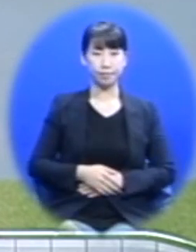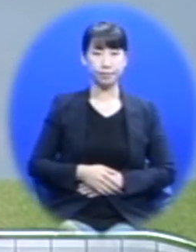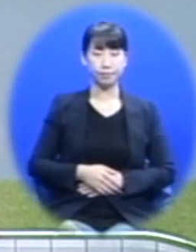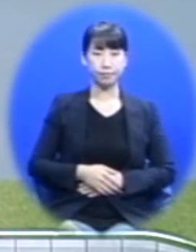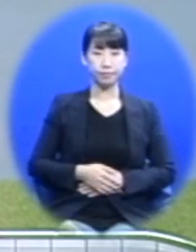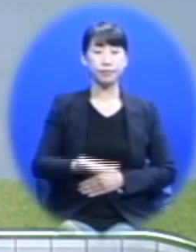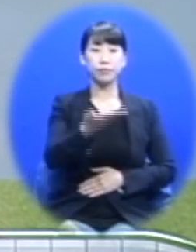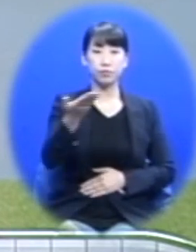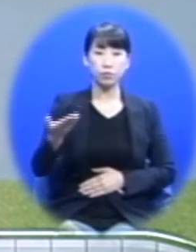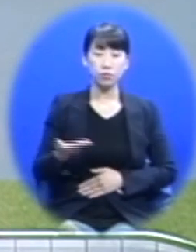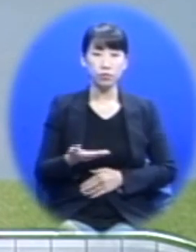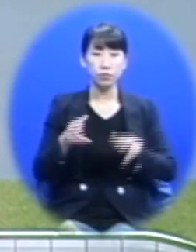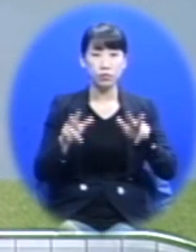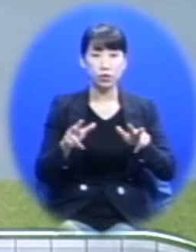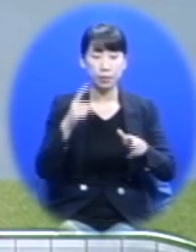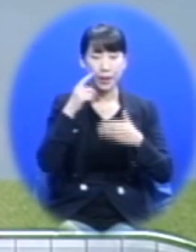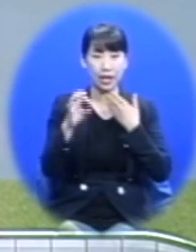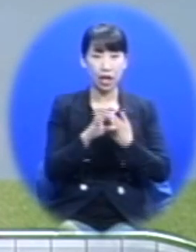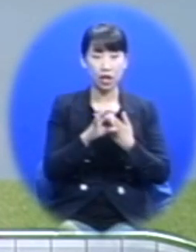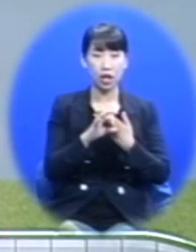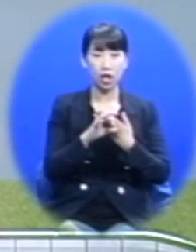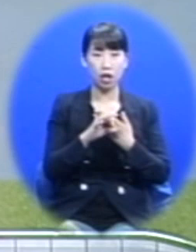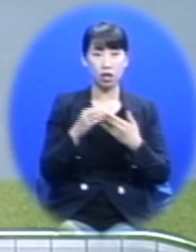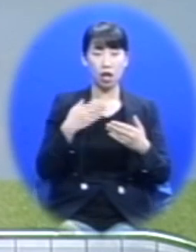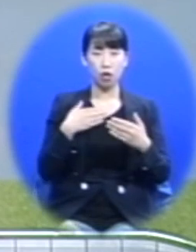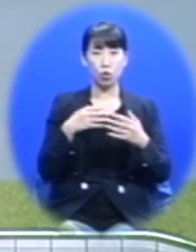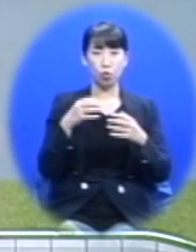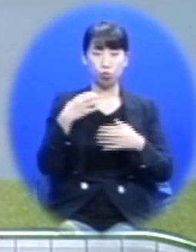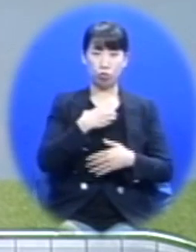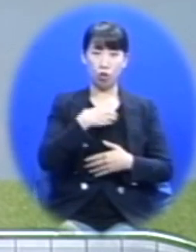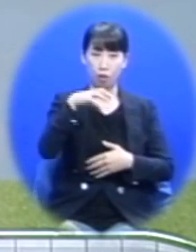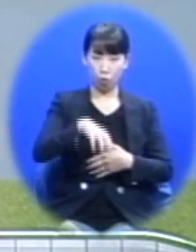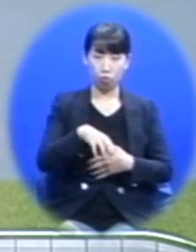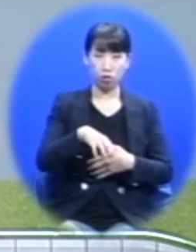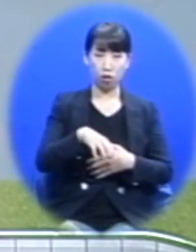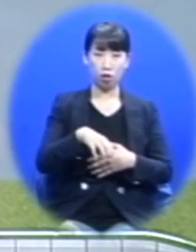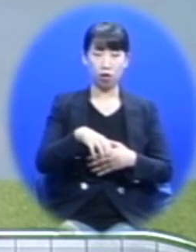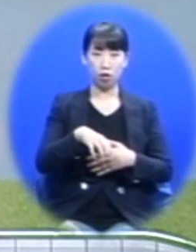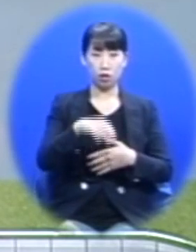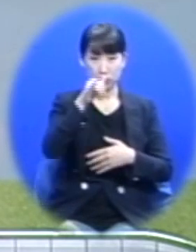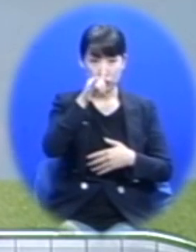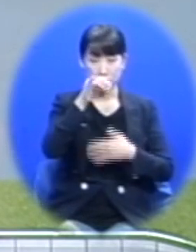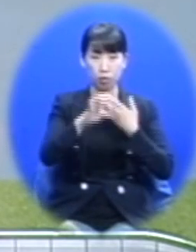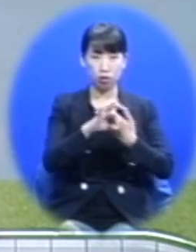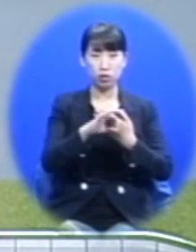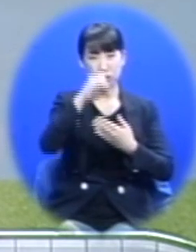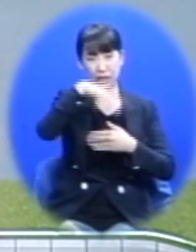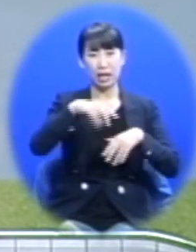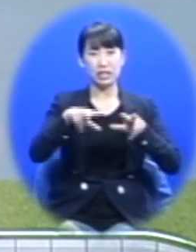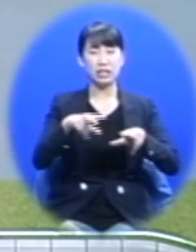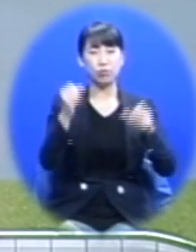여러분 지금 만약에 무너져야 될터 위에 내가 서 있다면 그럼 지금 무너지는 게 차라리